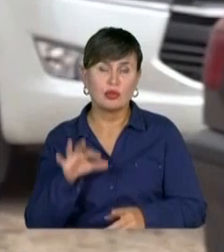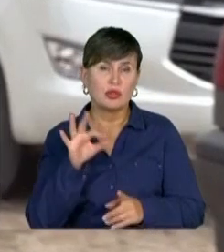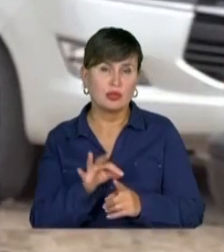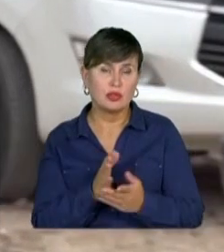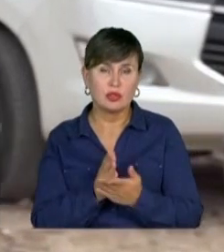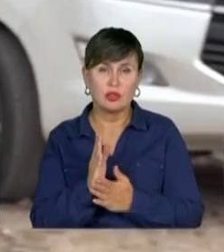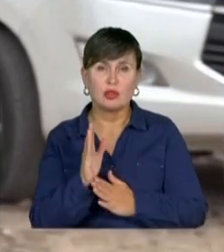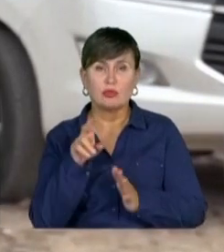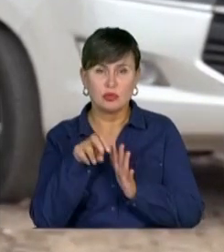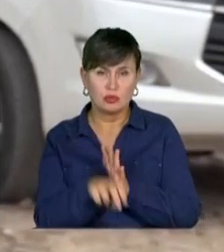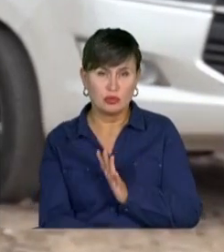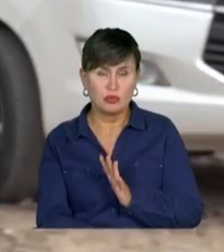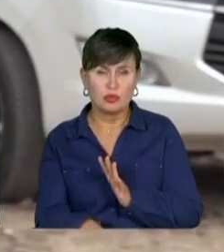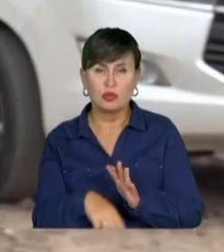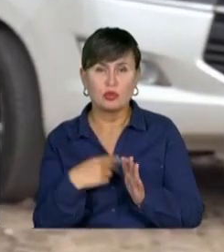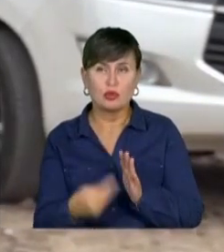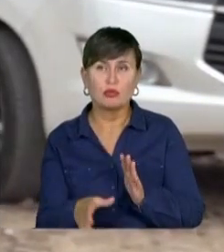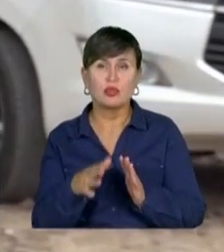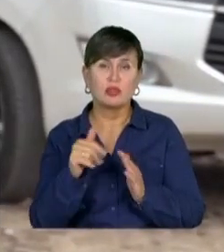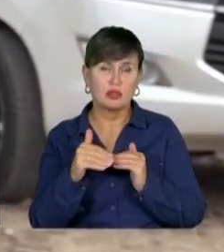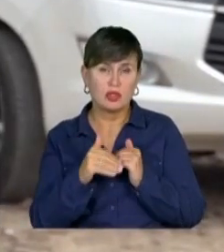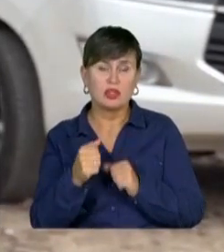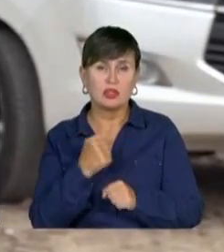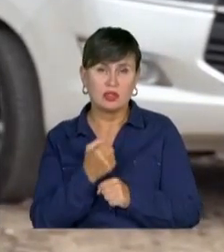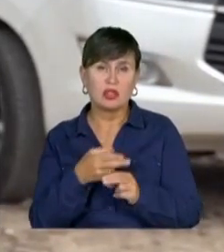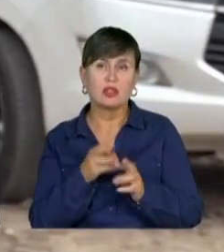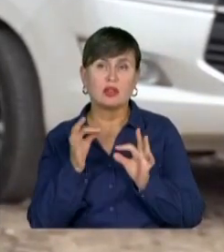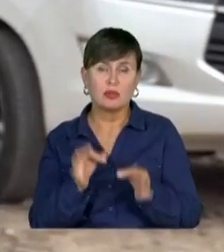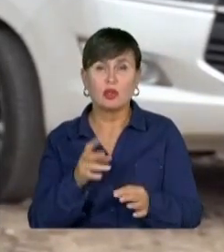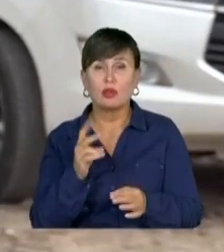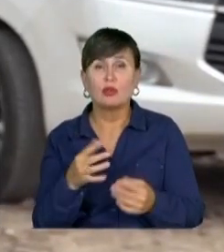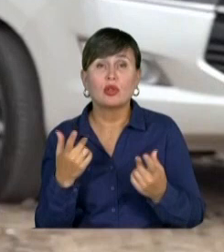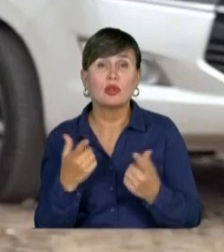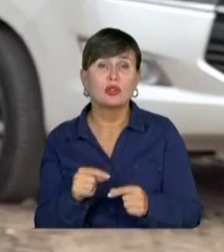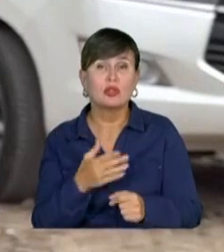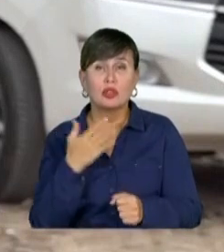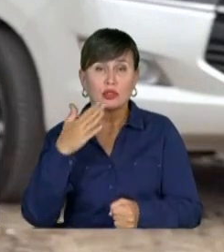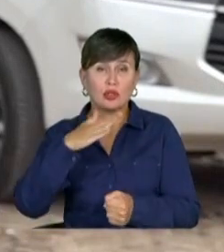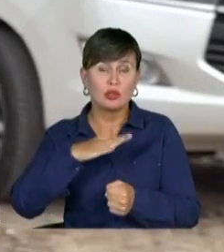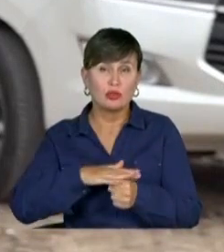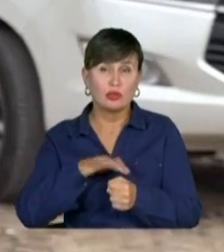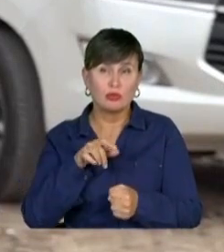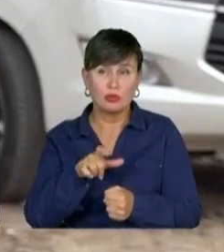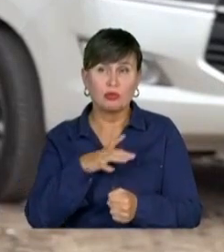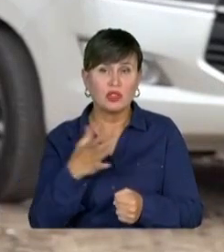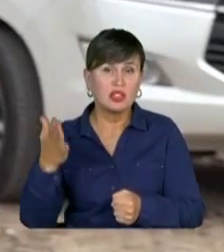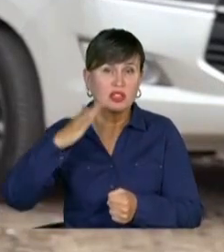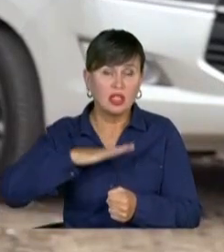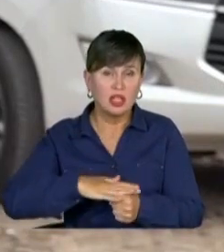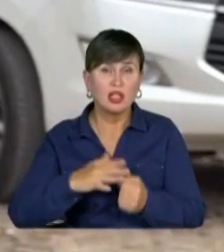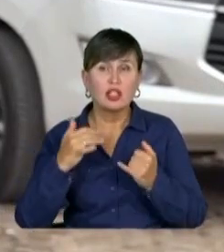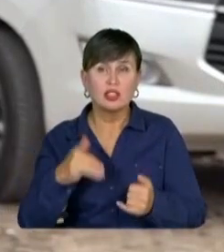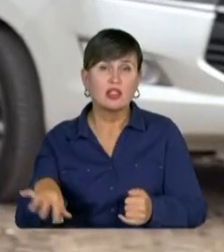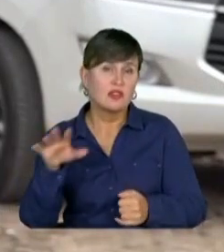целенаправленно спустились, они упали. Да, асфальт проложили сверху, это правда. Но где нет люков посреди дороги? Он же был закрыт. Сейчас